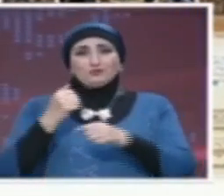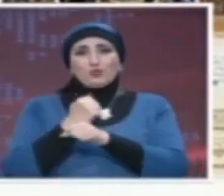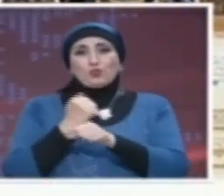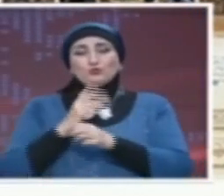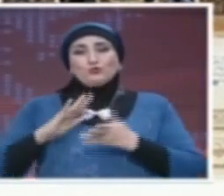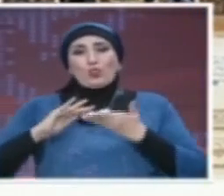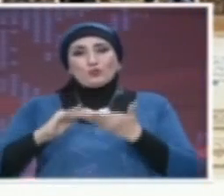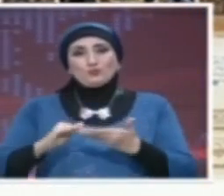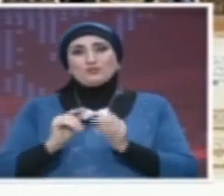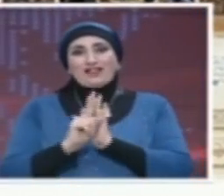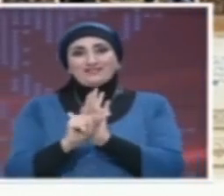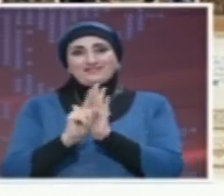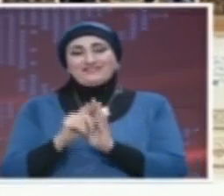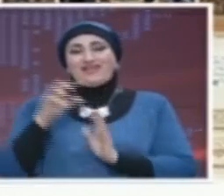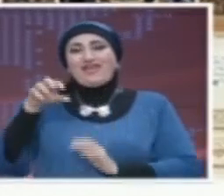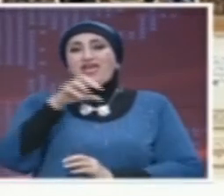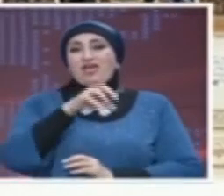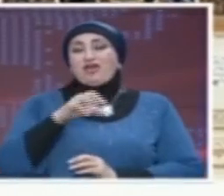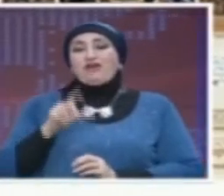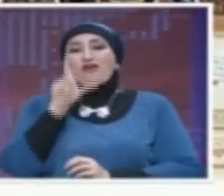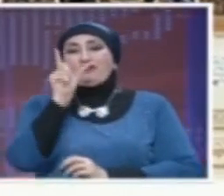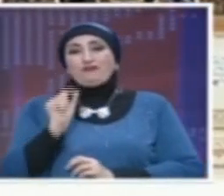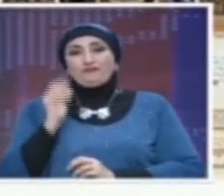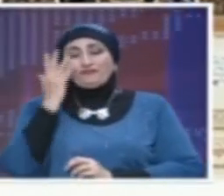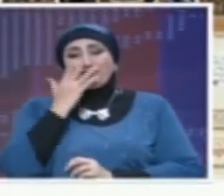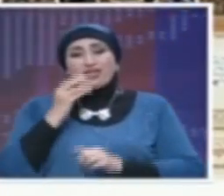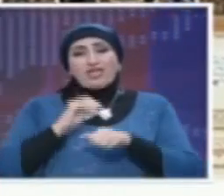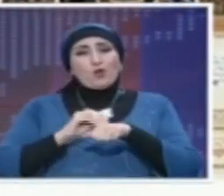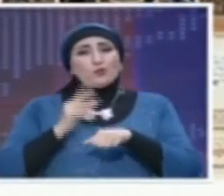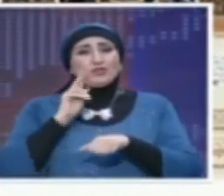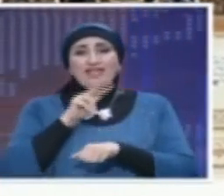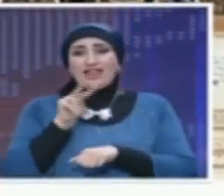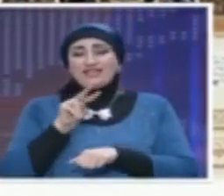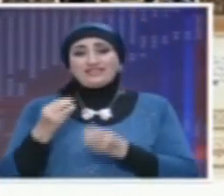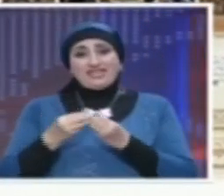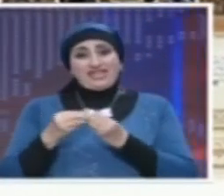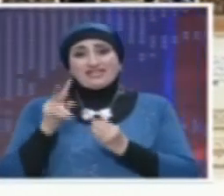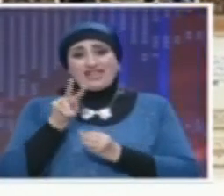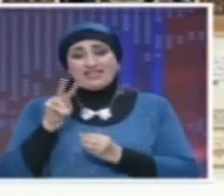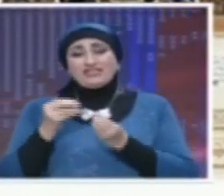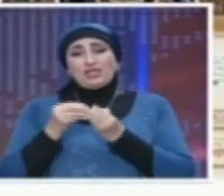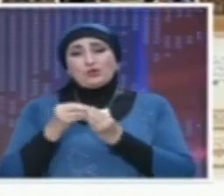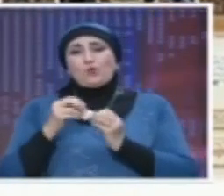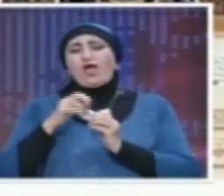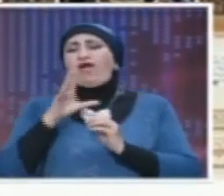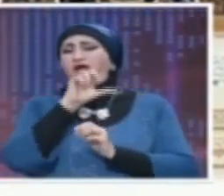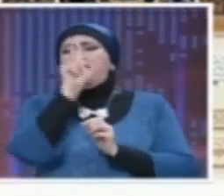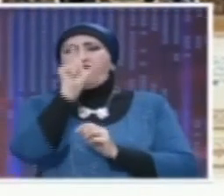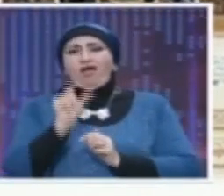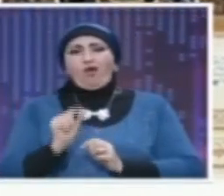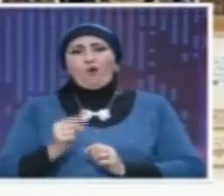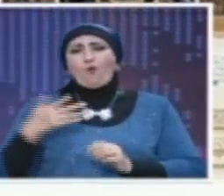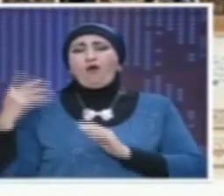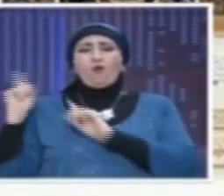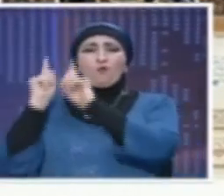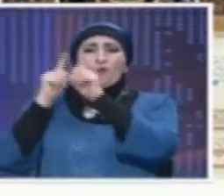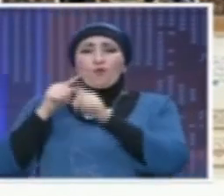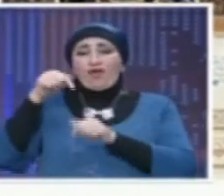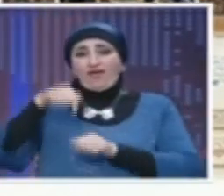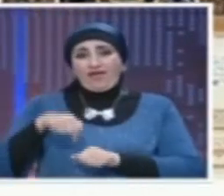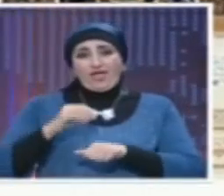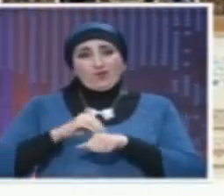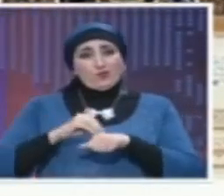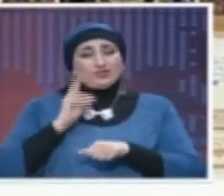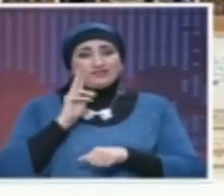المقدر والداعم لمختلف القضايا الإفريقية على المستويين الثنائي والقاري إلى وقتنا الحاضر، وهو